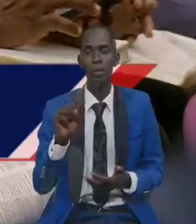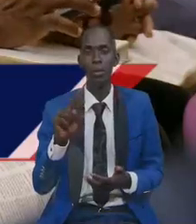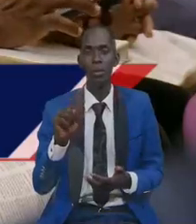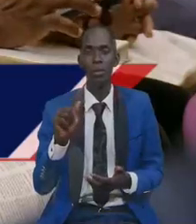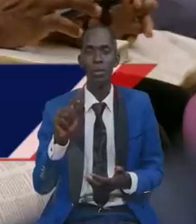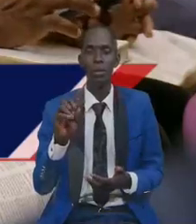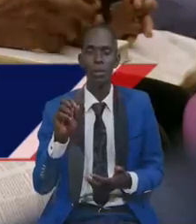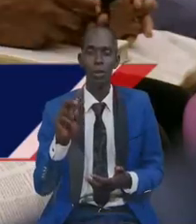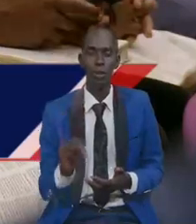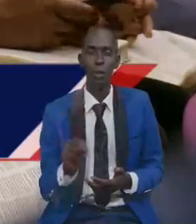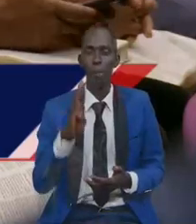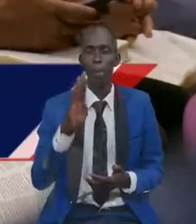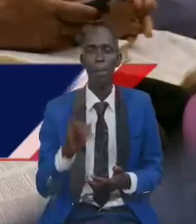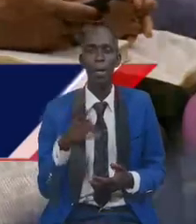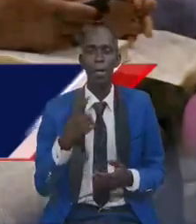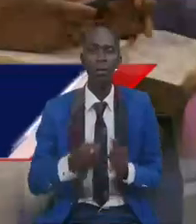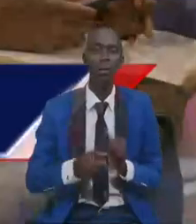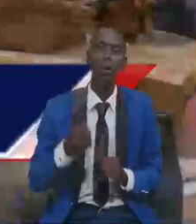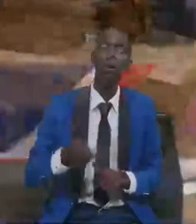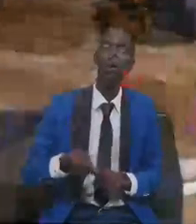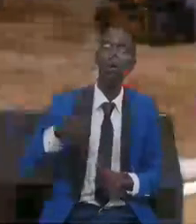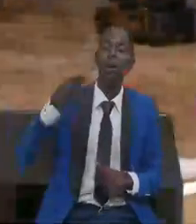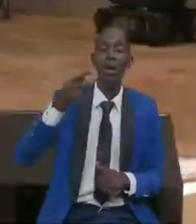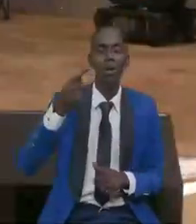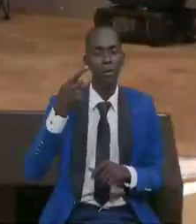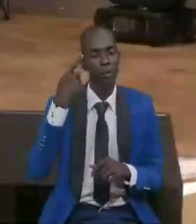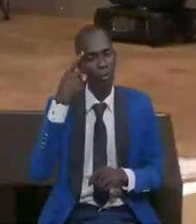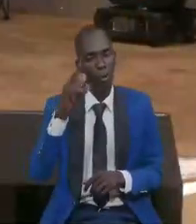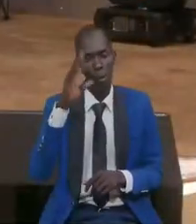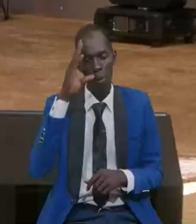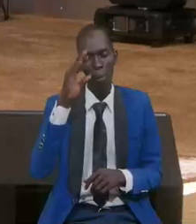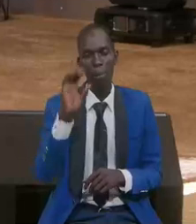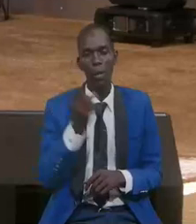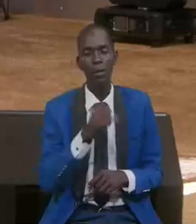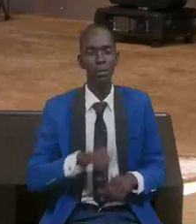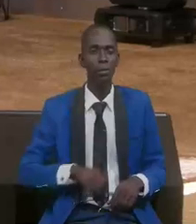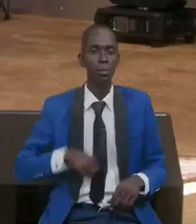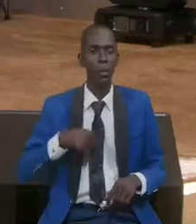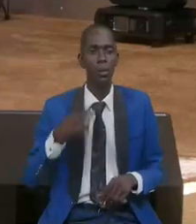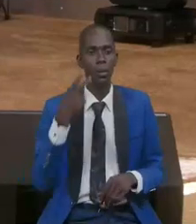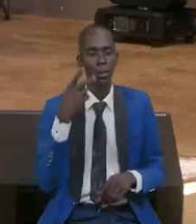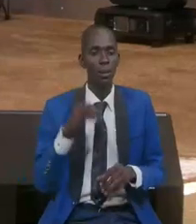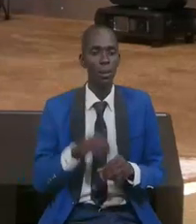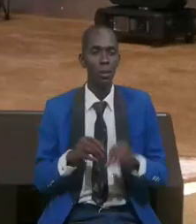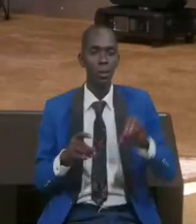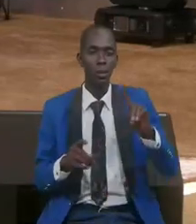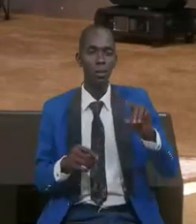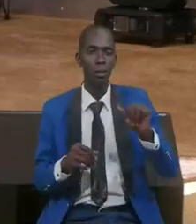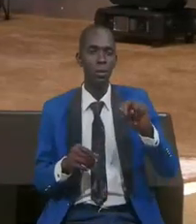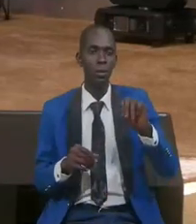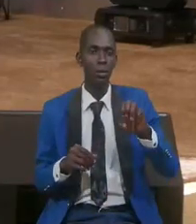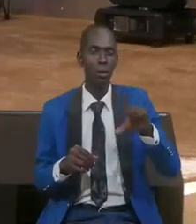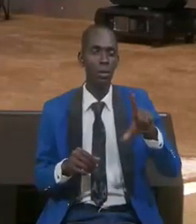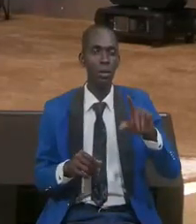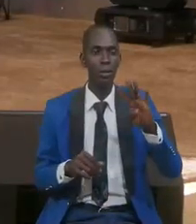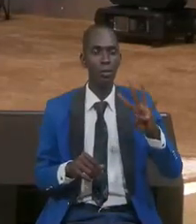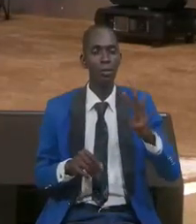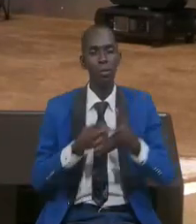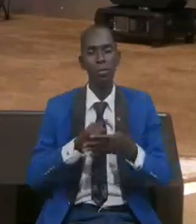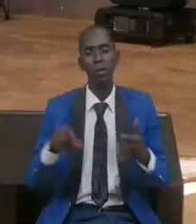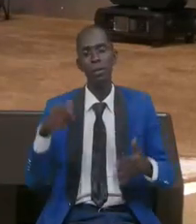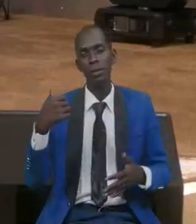à cause de l'orgueil de l'homme. Nous voyons Daniel chapitre 4, le verset 10. Daniel chapitre